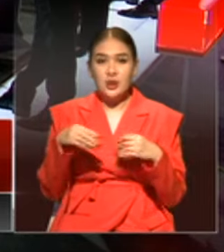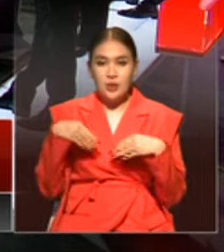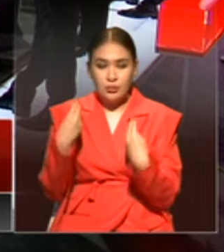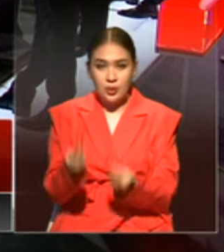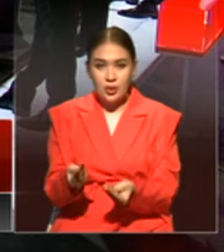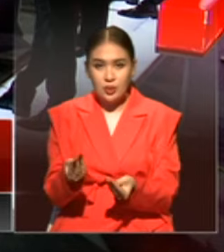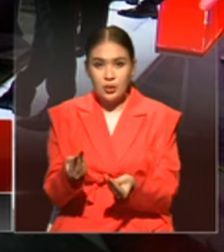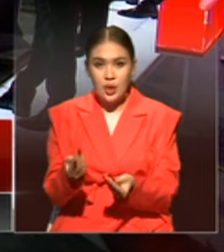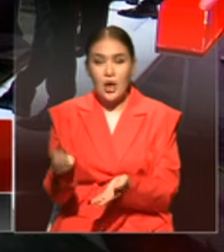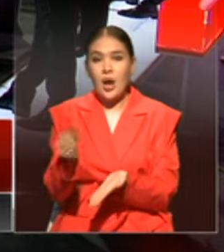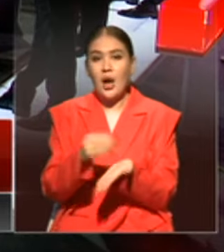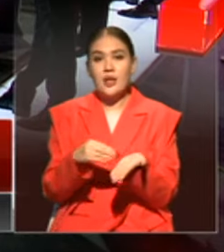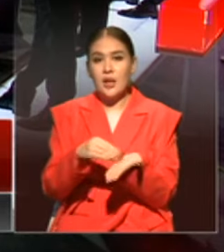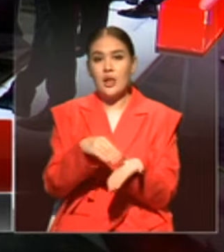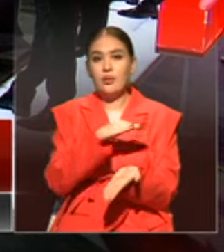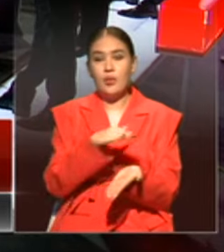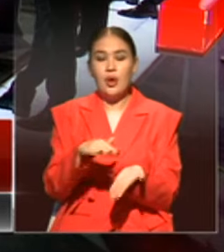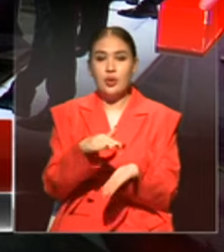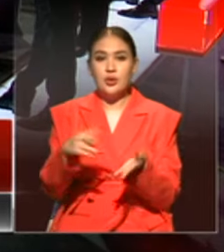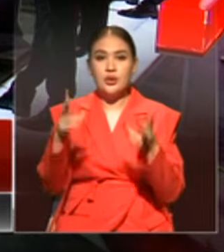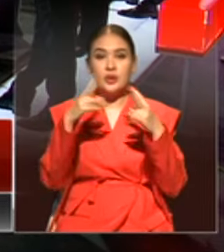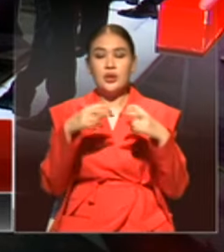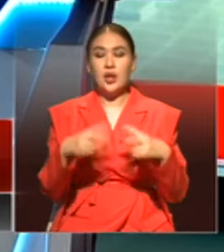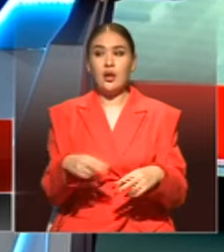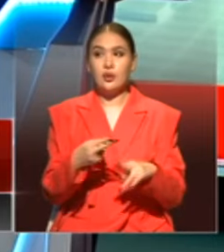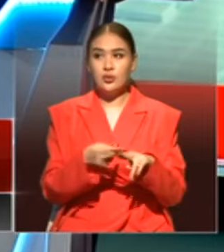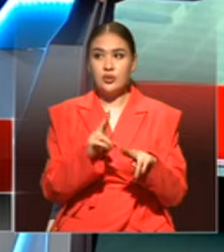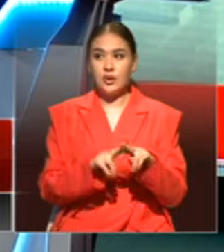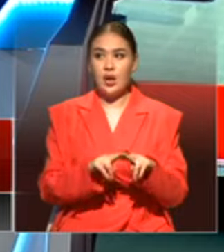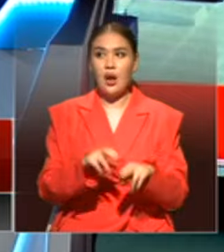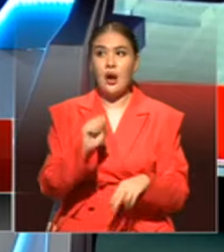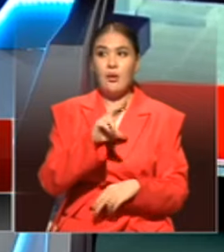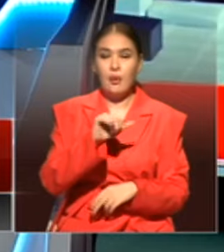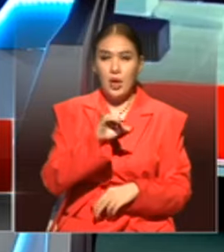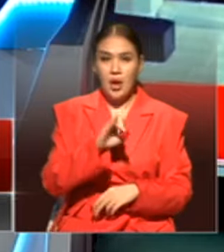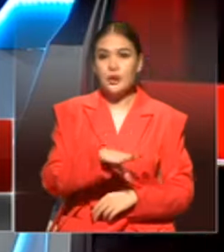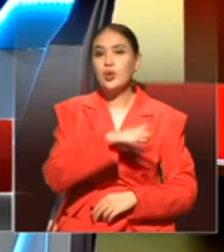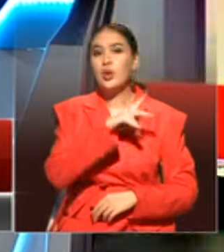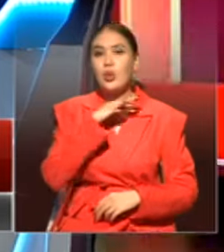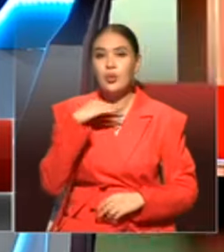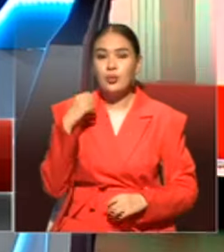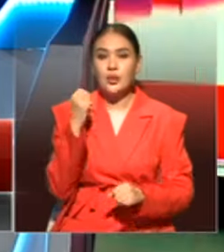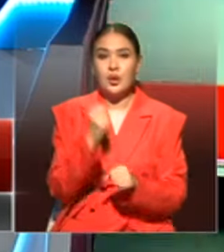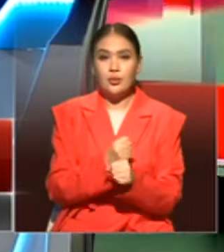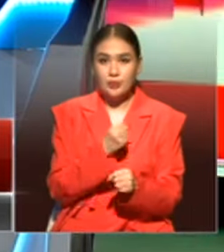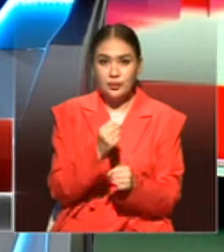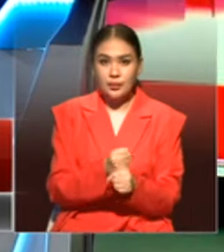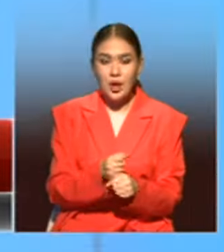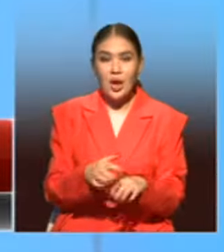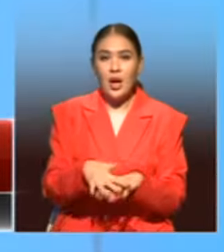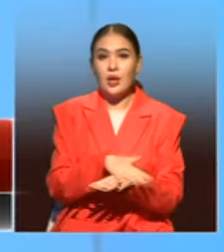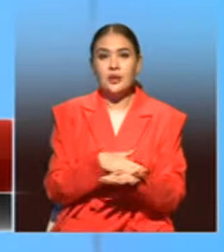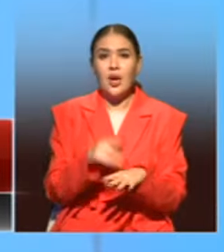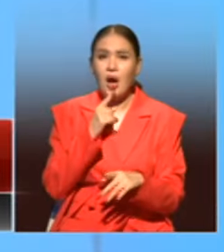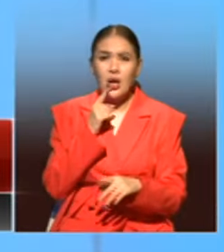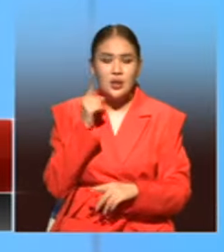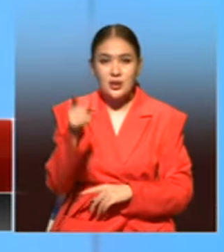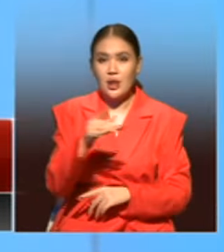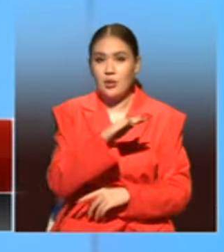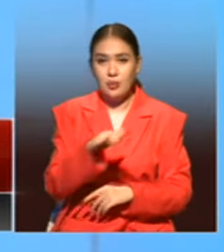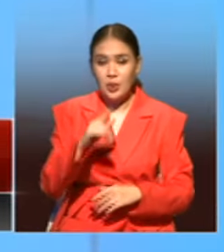қайталама қабылдау шикізат пункттерін, болмаса жаңағыдай фандомат аппараттарын көбірек орнатып, халықтың жаңағыдай алысқа бармай-ақ жақын